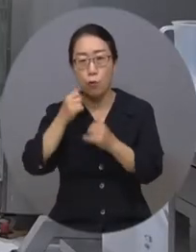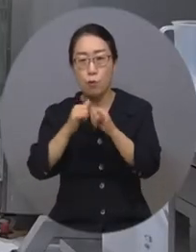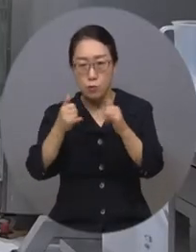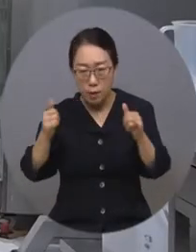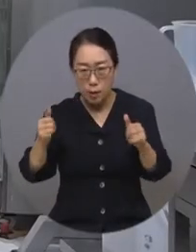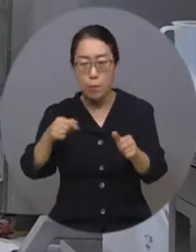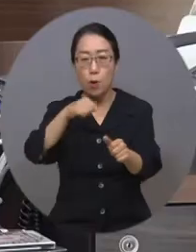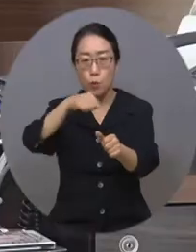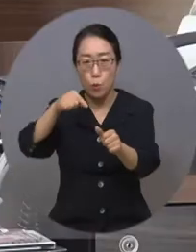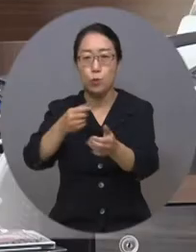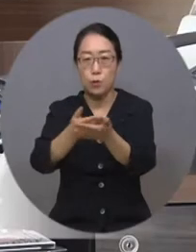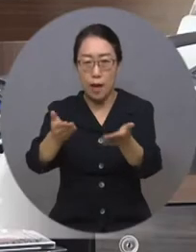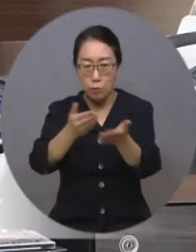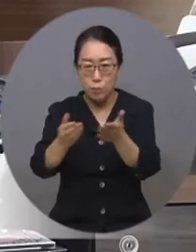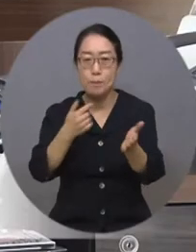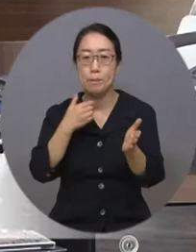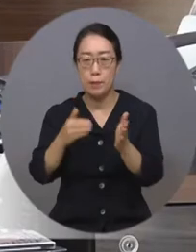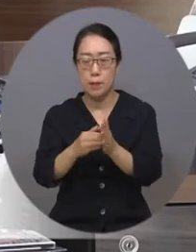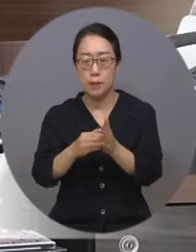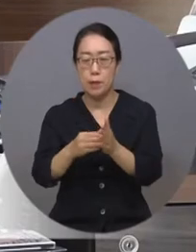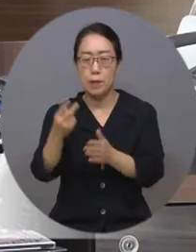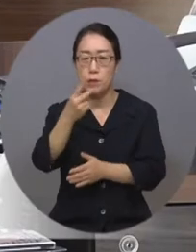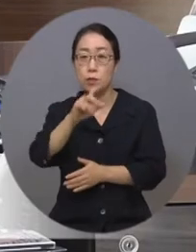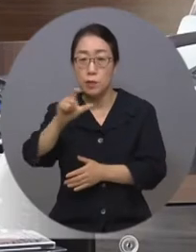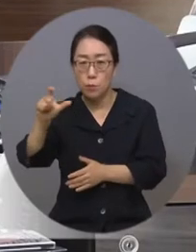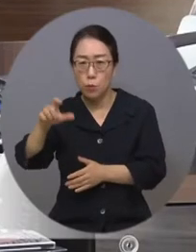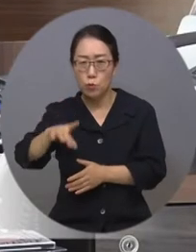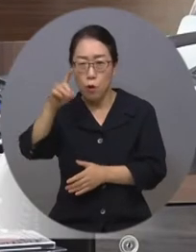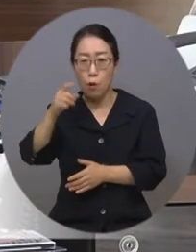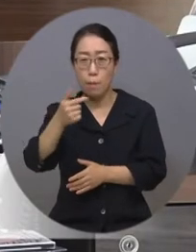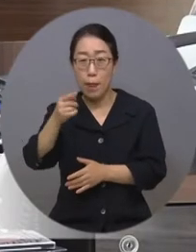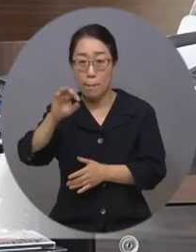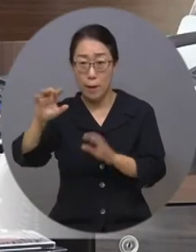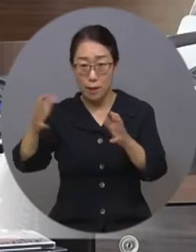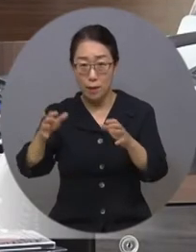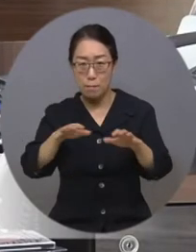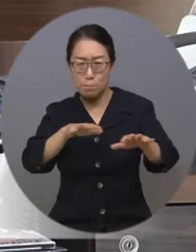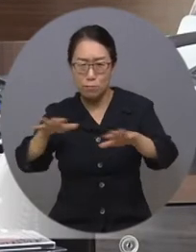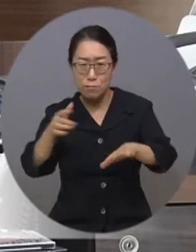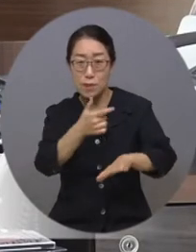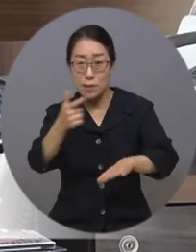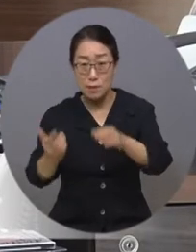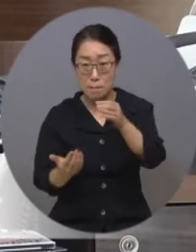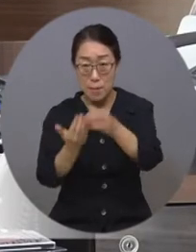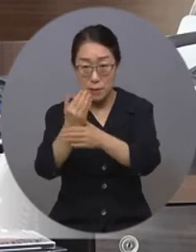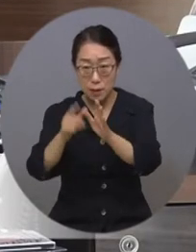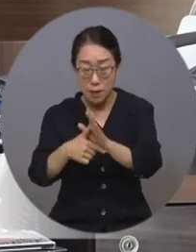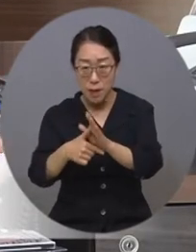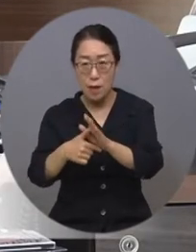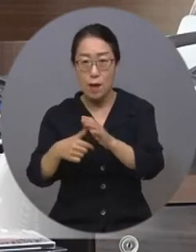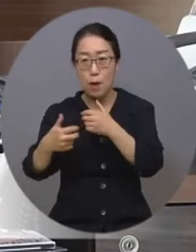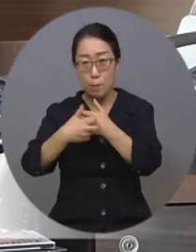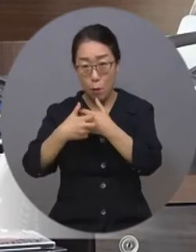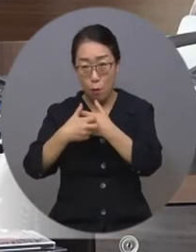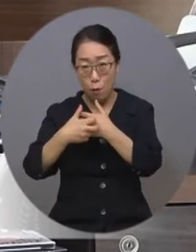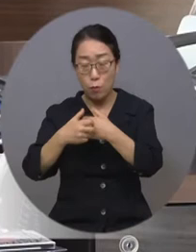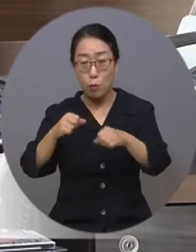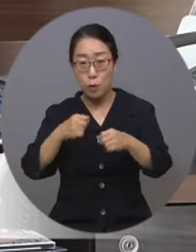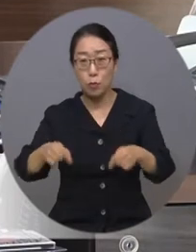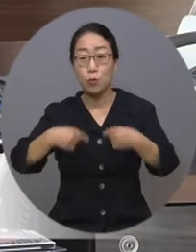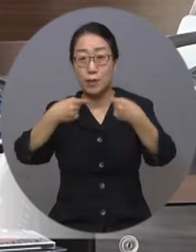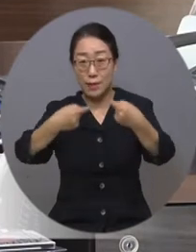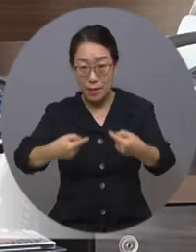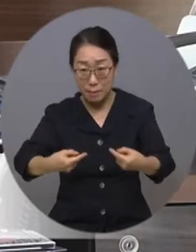나눔이 이루어졌습니다. 2015년도에 네팔 대지진 때 긴급 의료팀이 꾸려질 때 저도 참여를 해서 이제 봉사를 하게